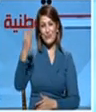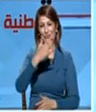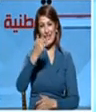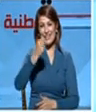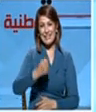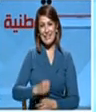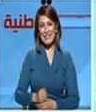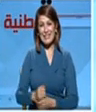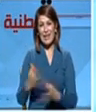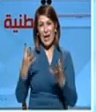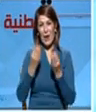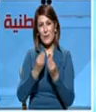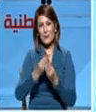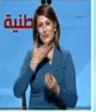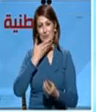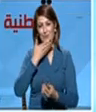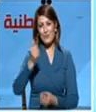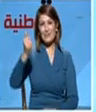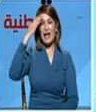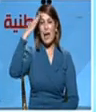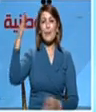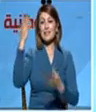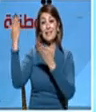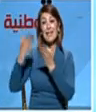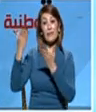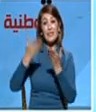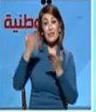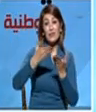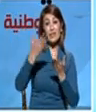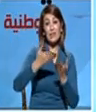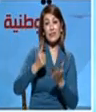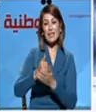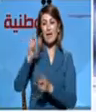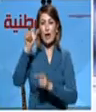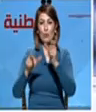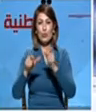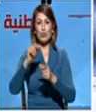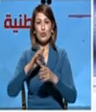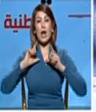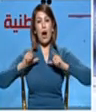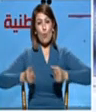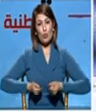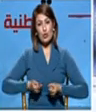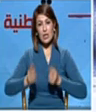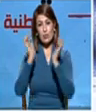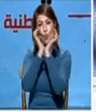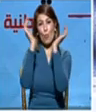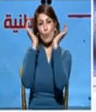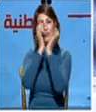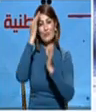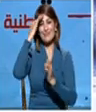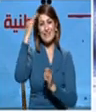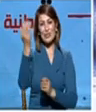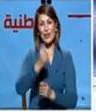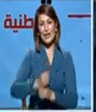لا تولي لا تحيه لكل اللي حضروا معانا من الاجتماعي بوزاره الشؤون الاجتماعيه شكرا لك